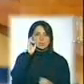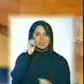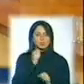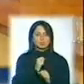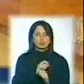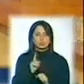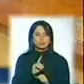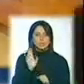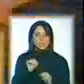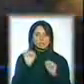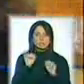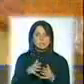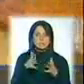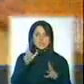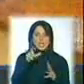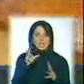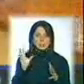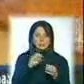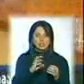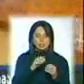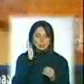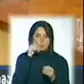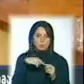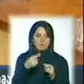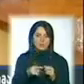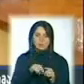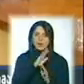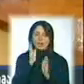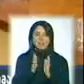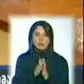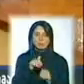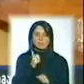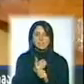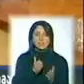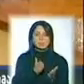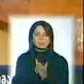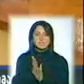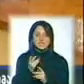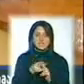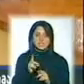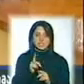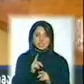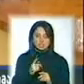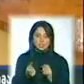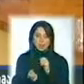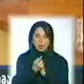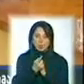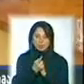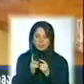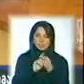მთავრობა მუშაობს, რომ რაც შეიძლება მეტი ადამიანი ჩართოს მომავალში. ამ ყველაფრის მთავარი მიზანი არის ის, რომ